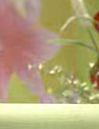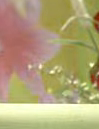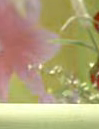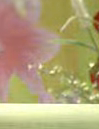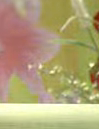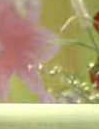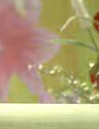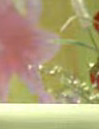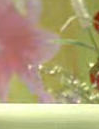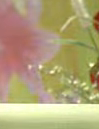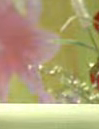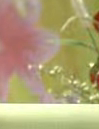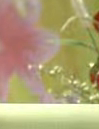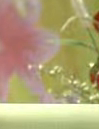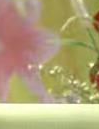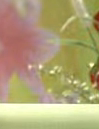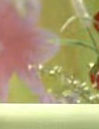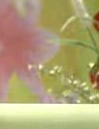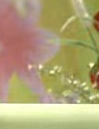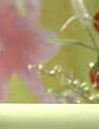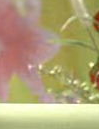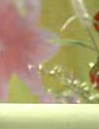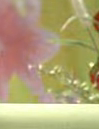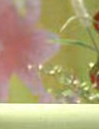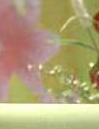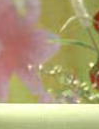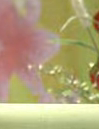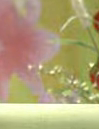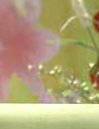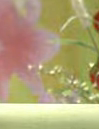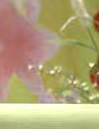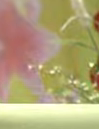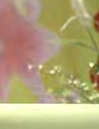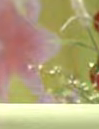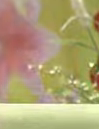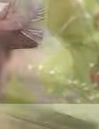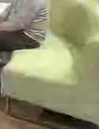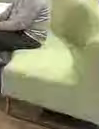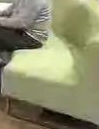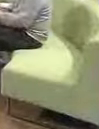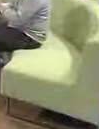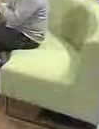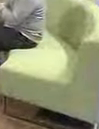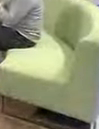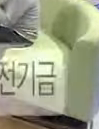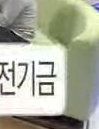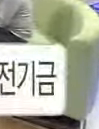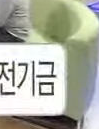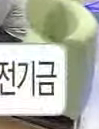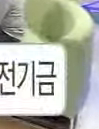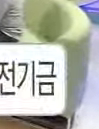저희 게시판을 통해서 오늘 개편 소감도 많이들 남겨주시기 바랍니다. 고맙습니다.